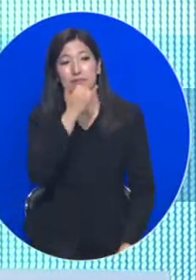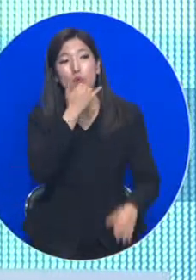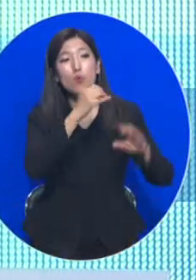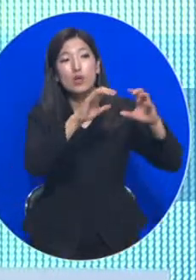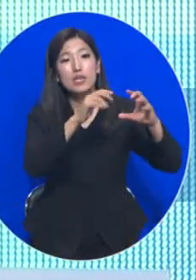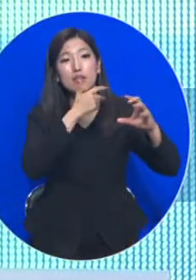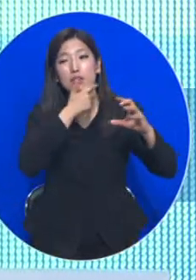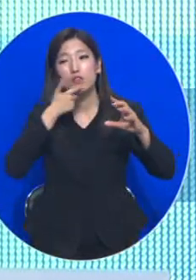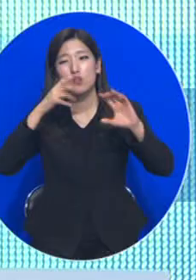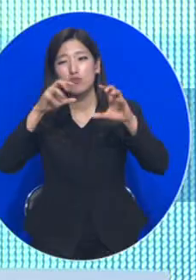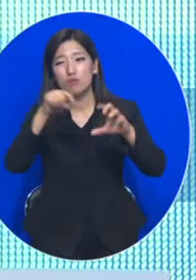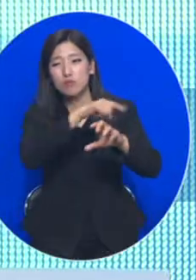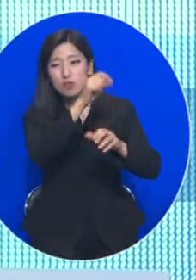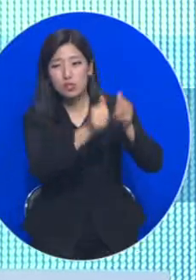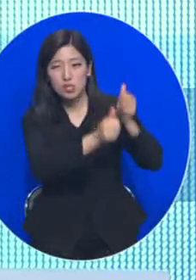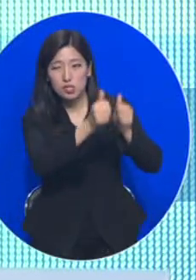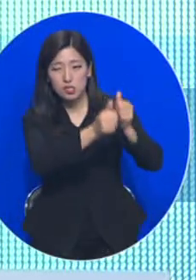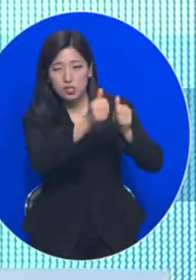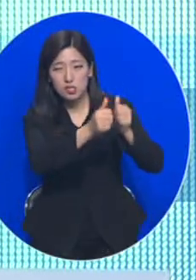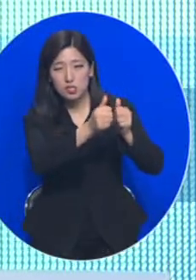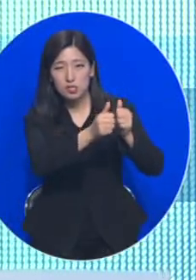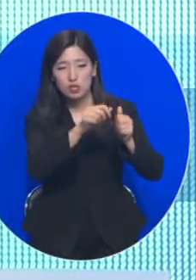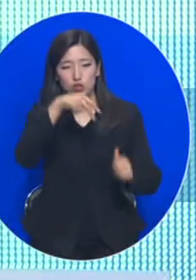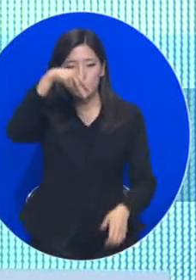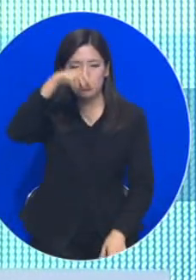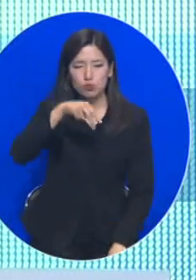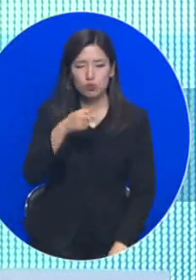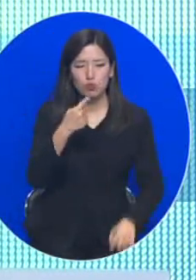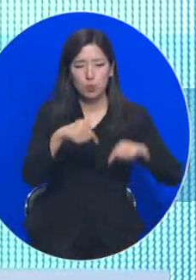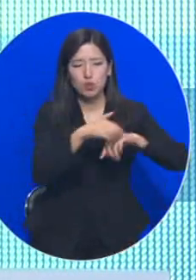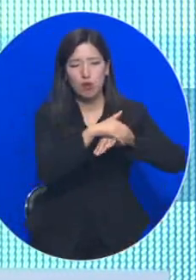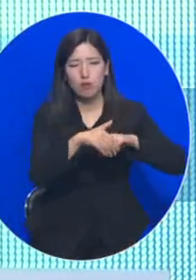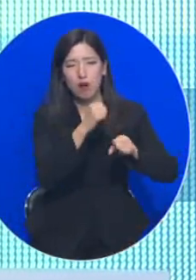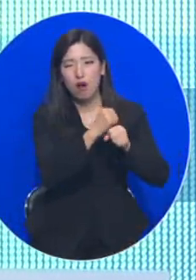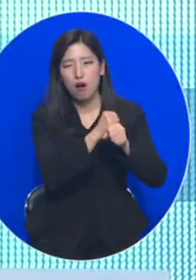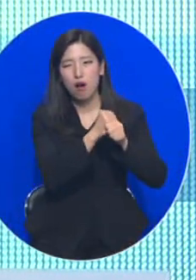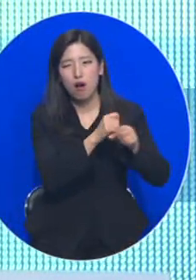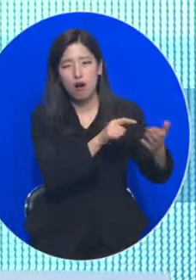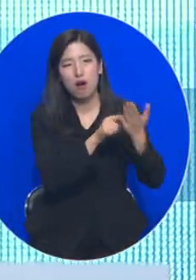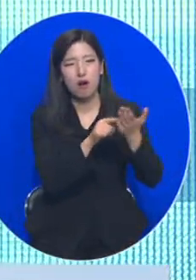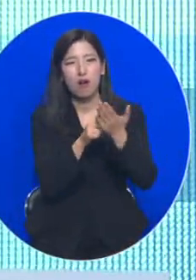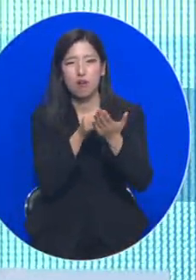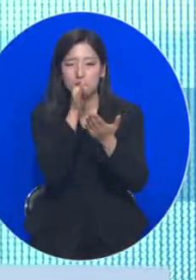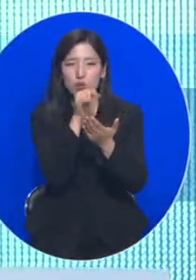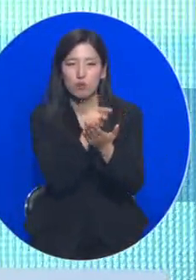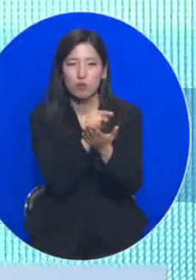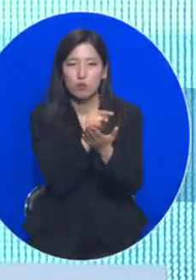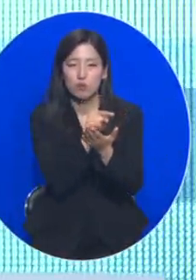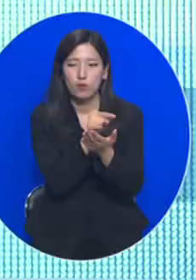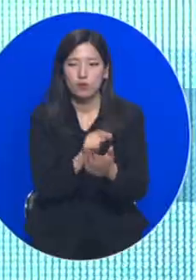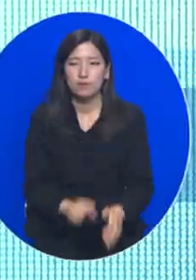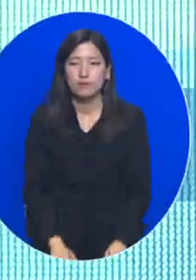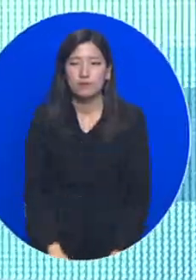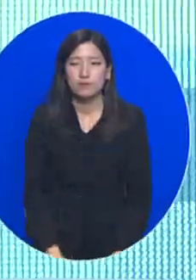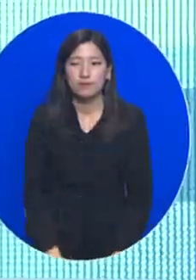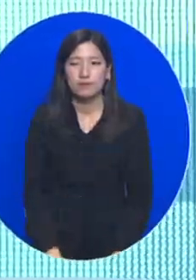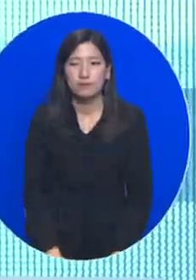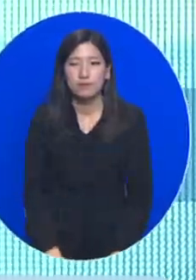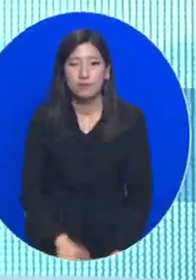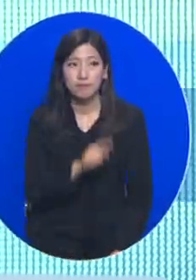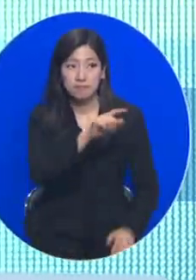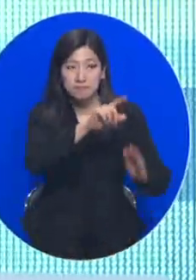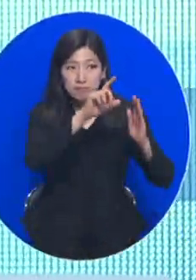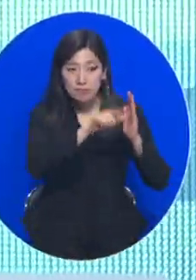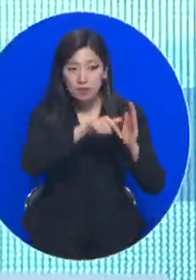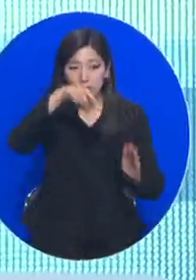곡들이 경쟁력으로 각종 소형 챙 직업과 알을 쏟아내고 있습니다 목격 책은